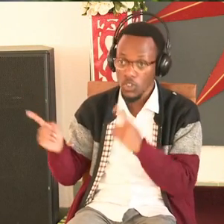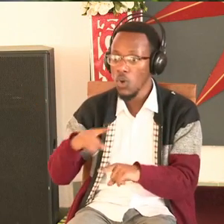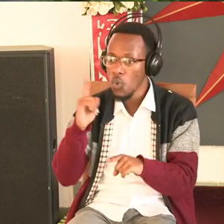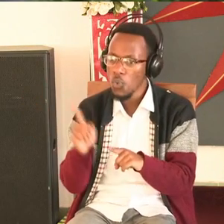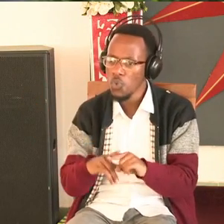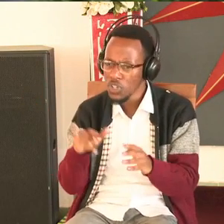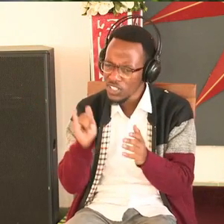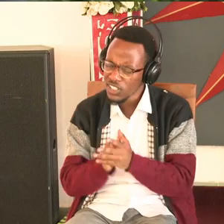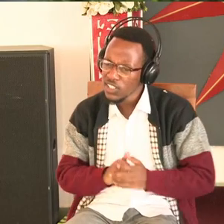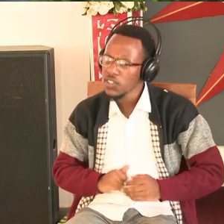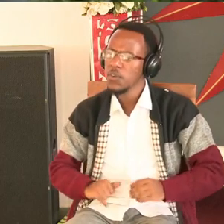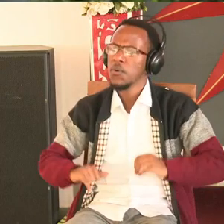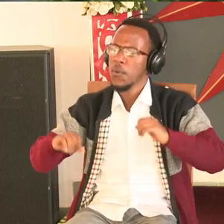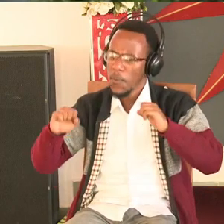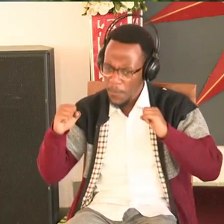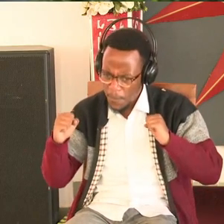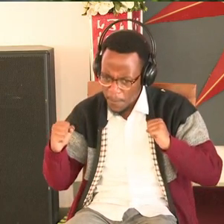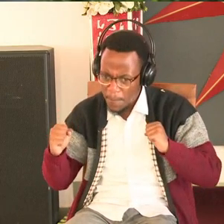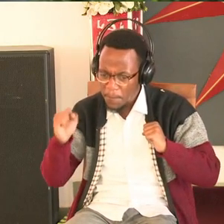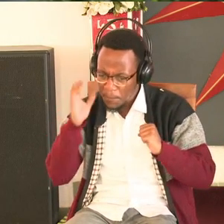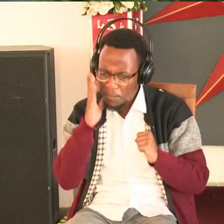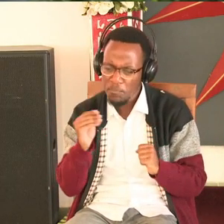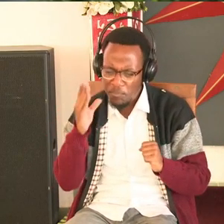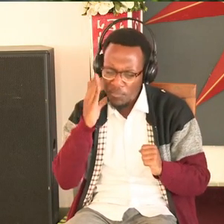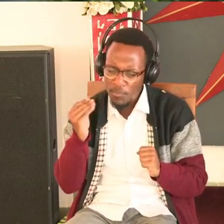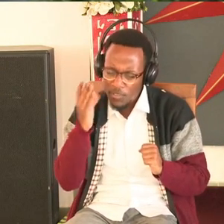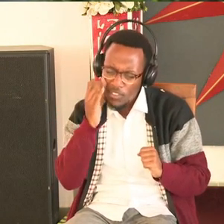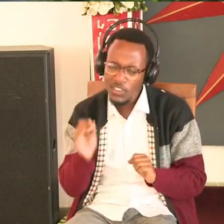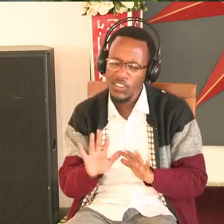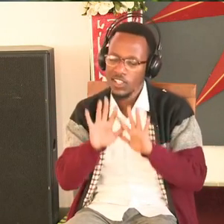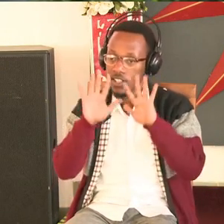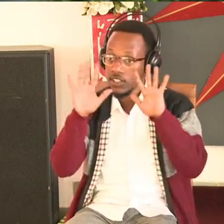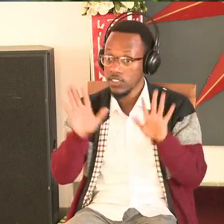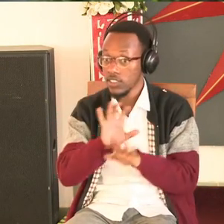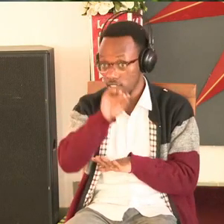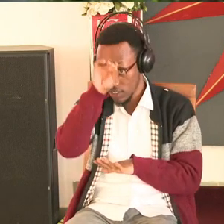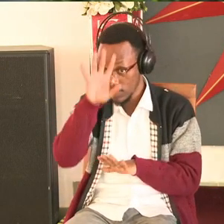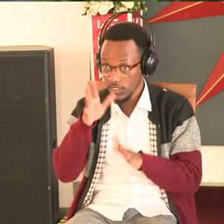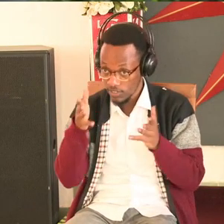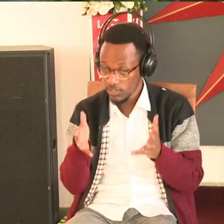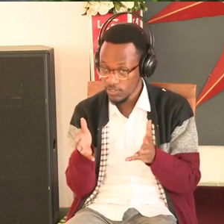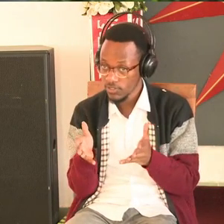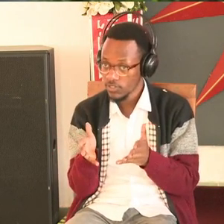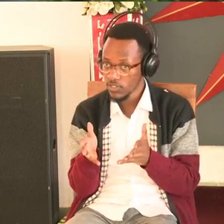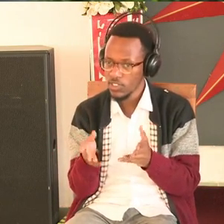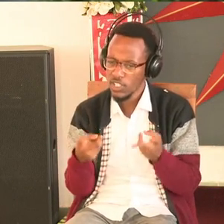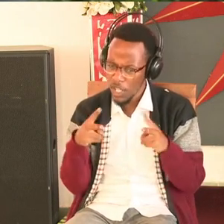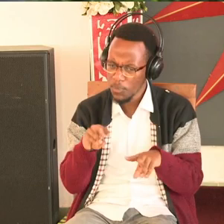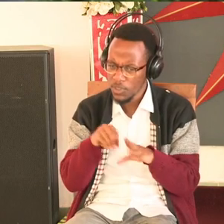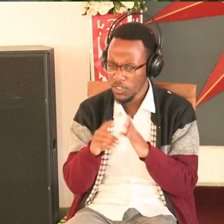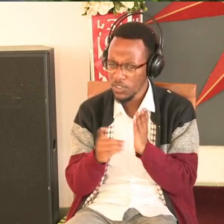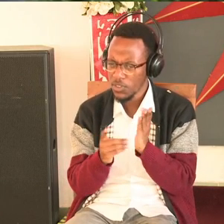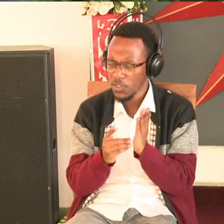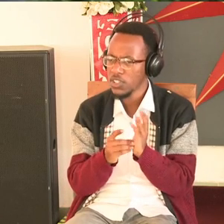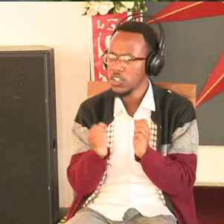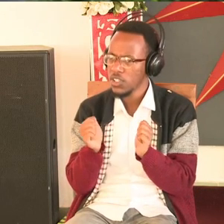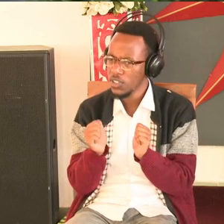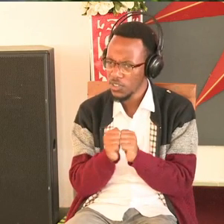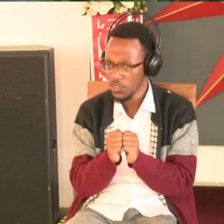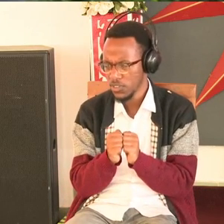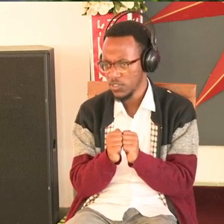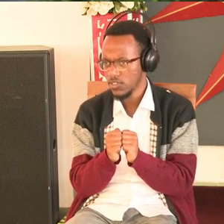puissante expérience s'est produite ubwo iki, ubwo hagaragaraga